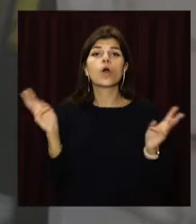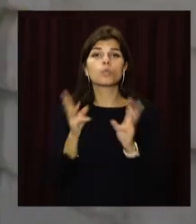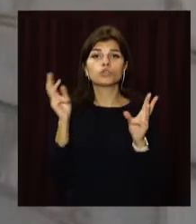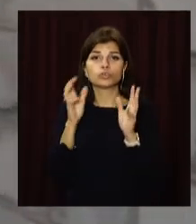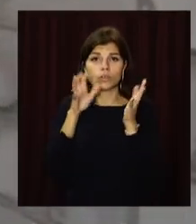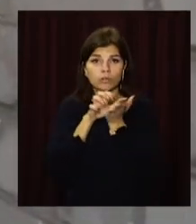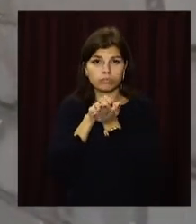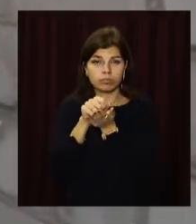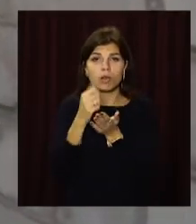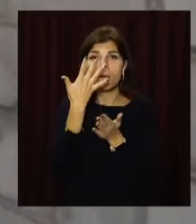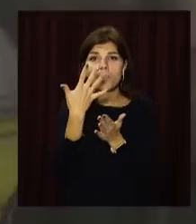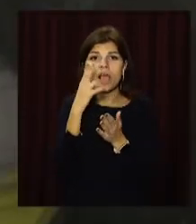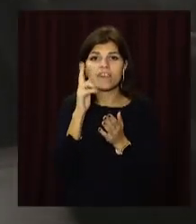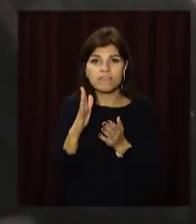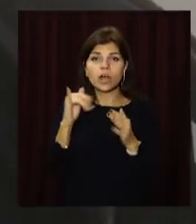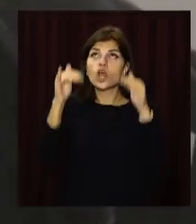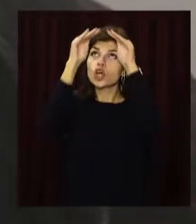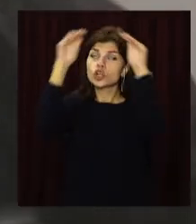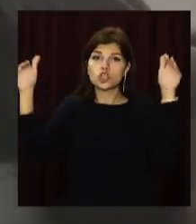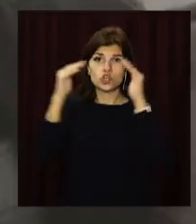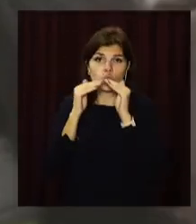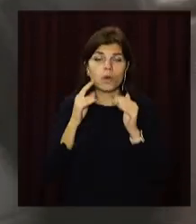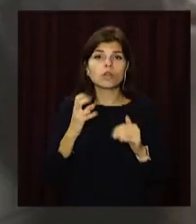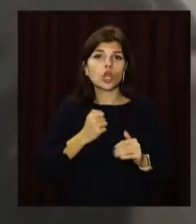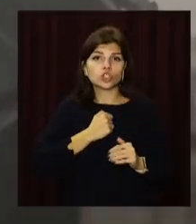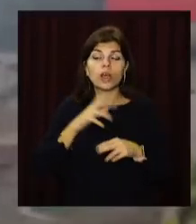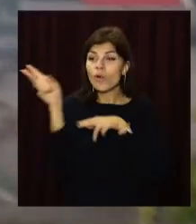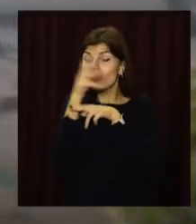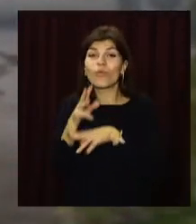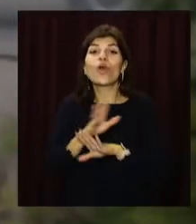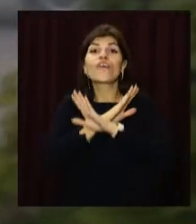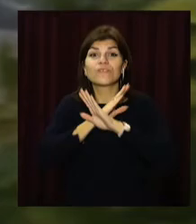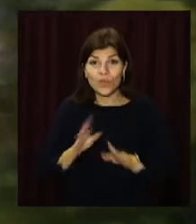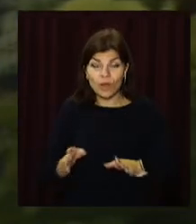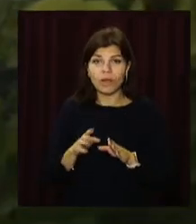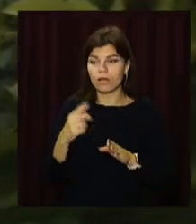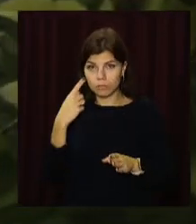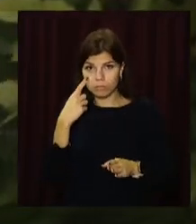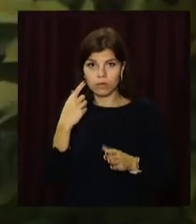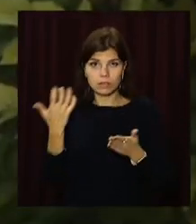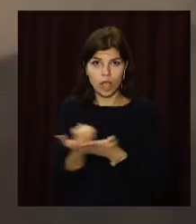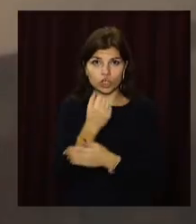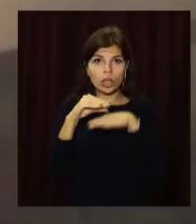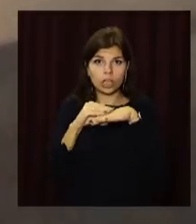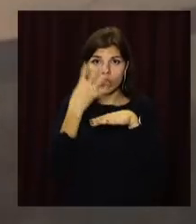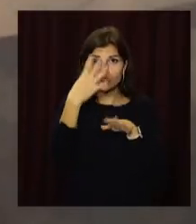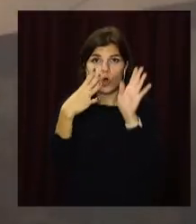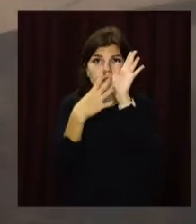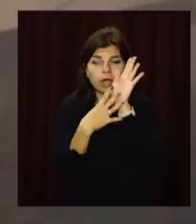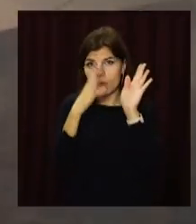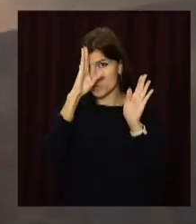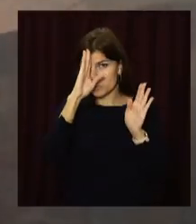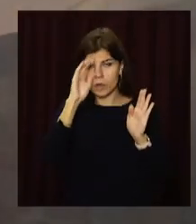знищила майно в 5 квартирах та дах будинку. На жаль, загасивши пожежу, рятувальники знайшли на згарі ще тіло